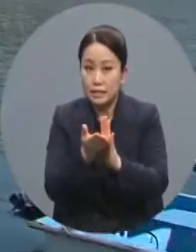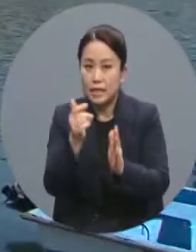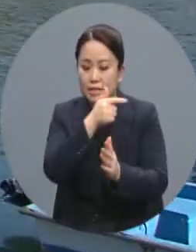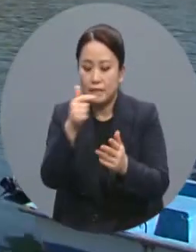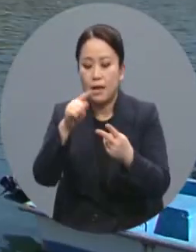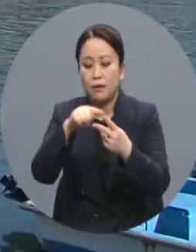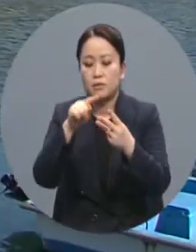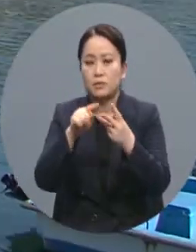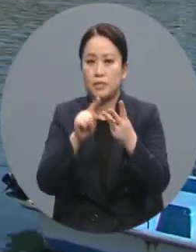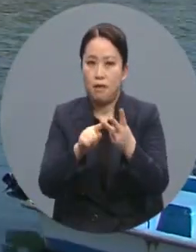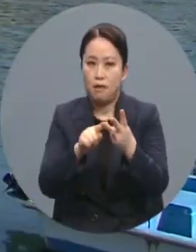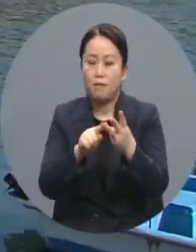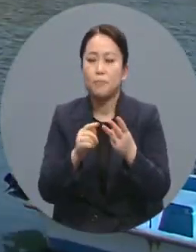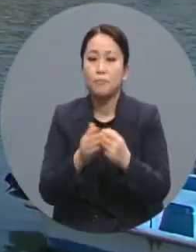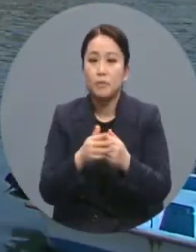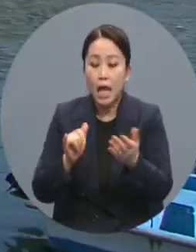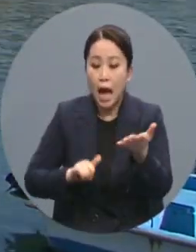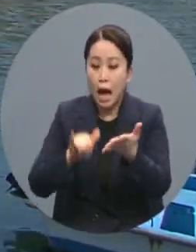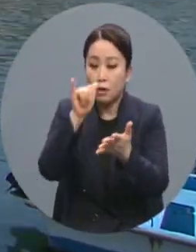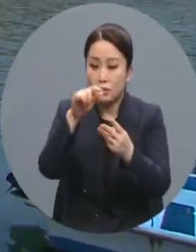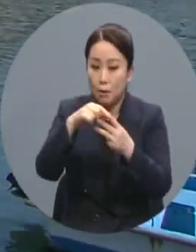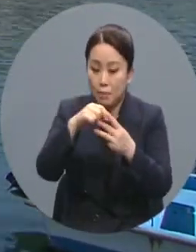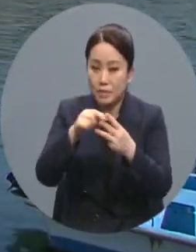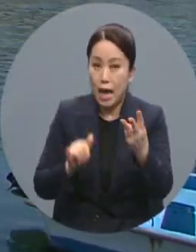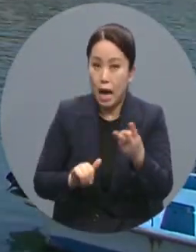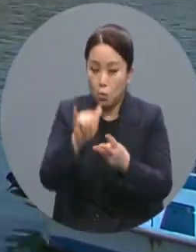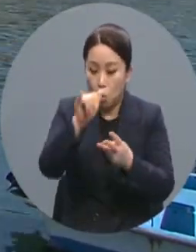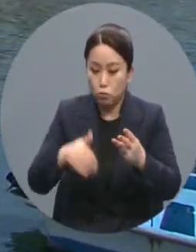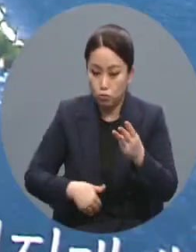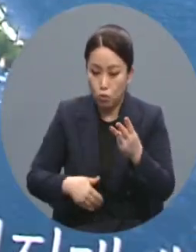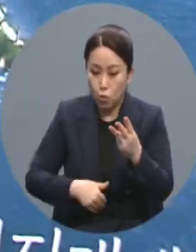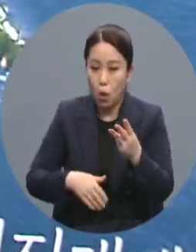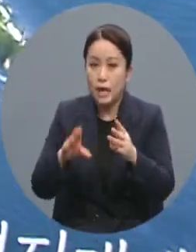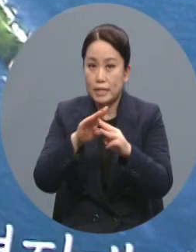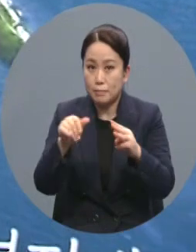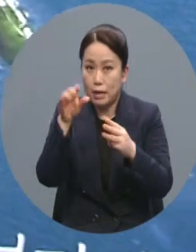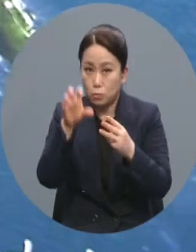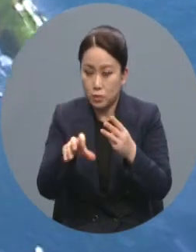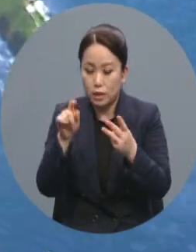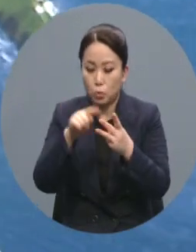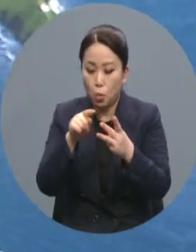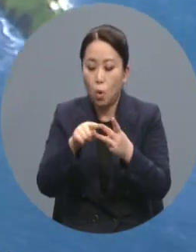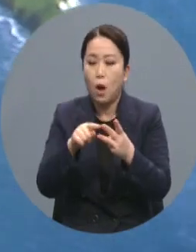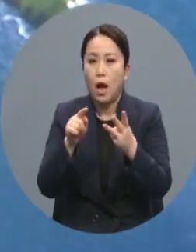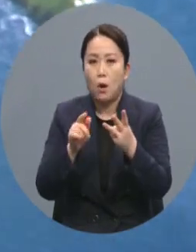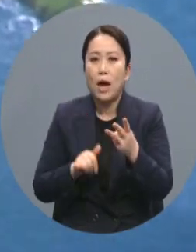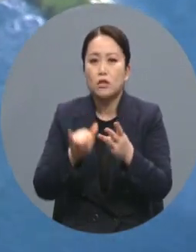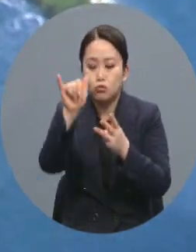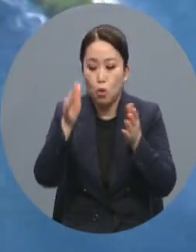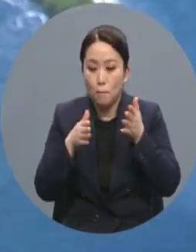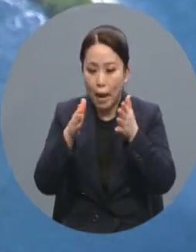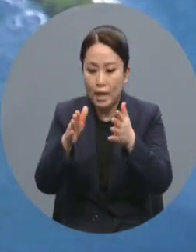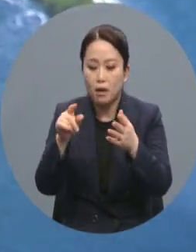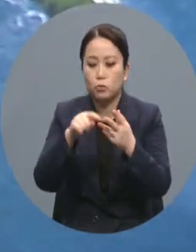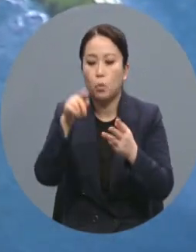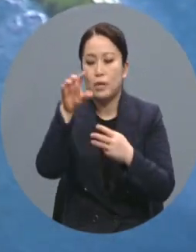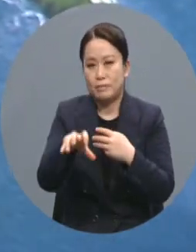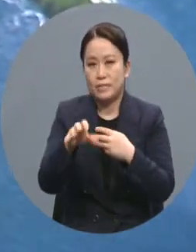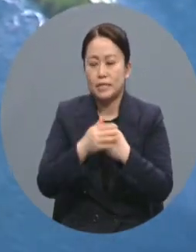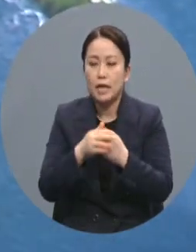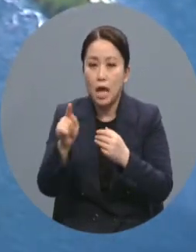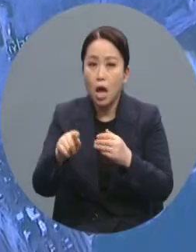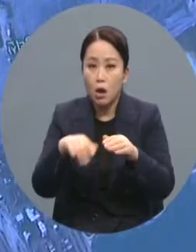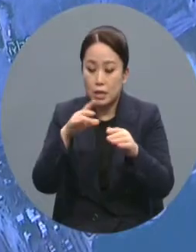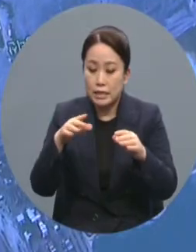가지로 나뉩니다. 항공 수요와 지반 조사, 활주로의 방향과 입지입니다. 지반 조사는 육지와